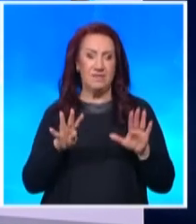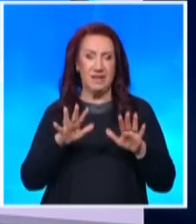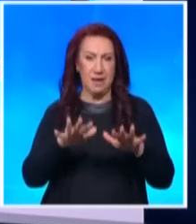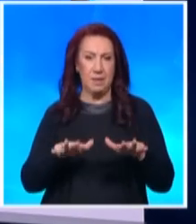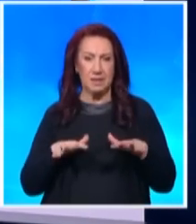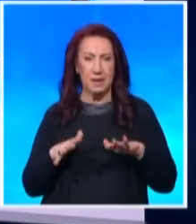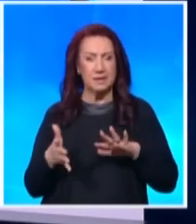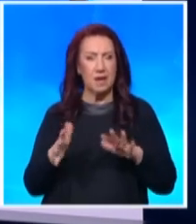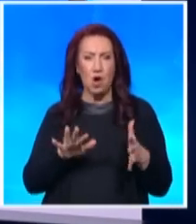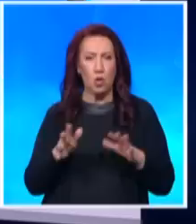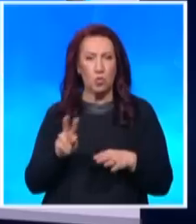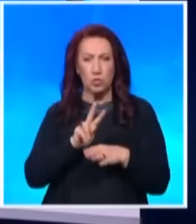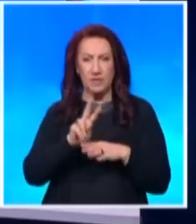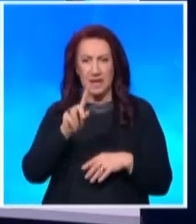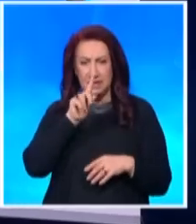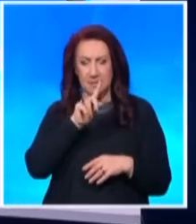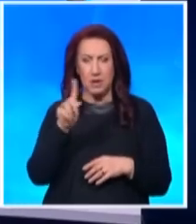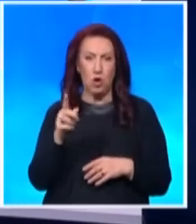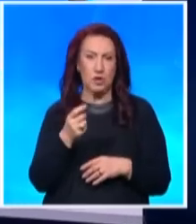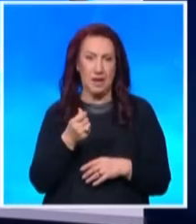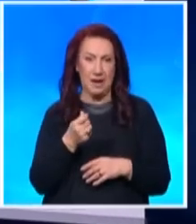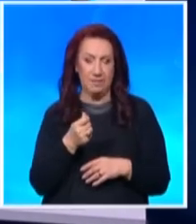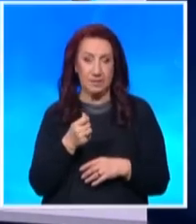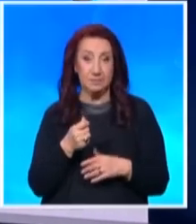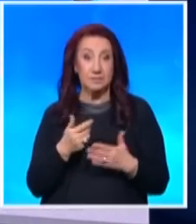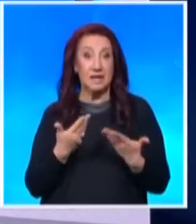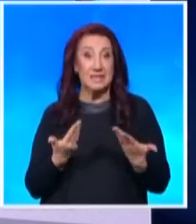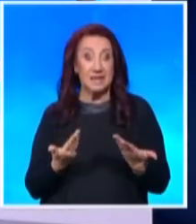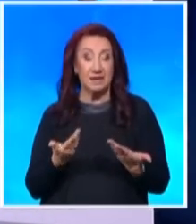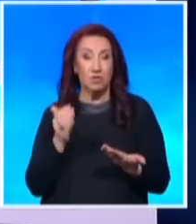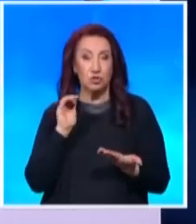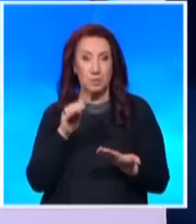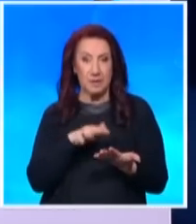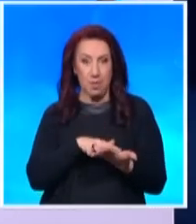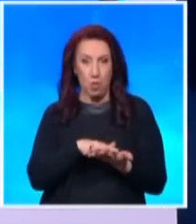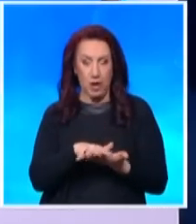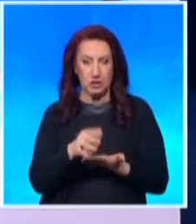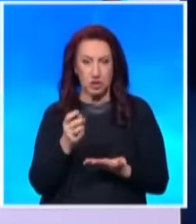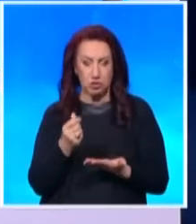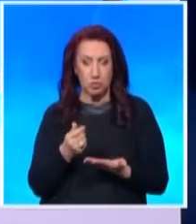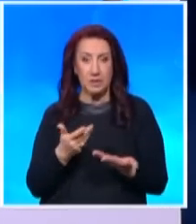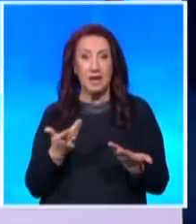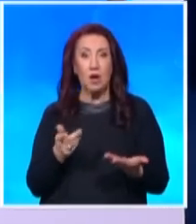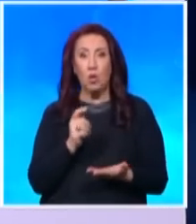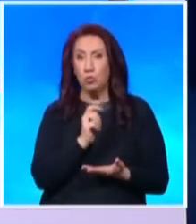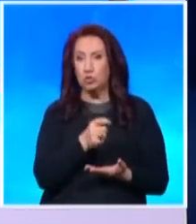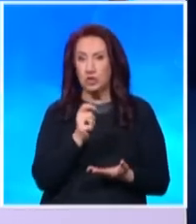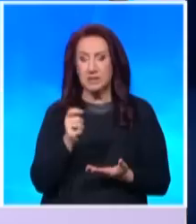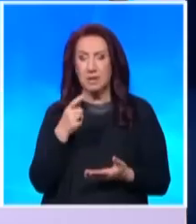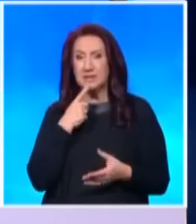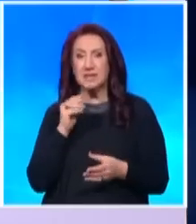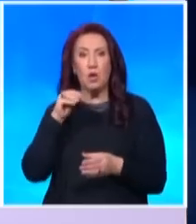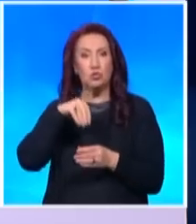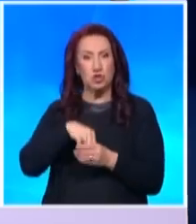приблизително 12 милиона лева. За какво ще бъде похарчена сумата и какво ще бъде заплащането на участниците в